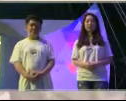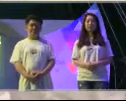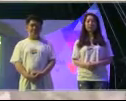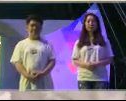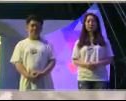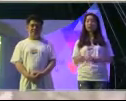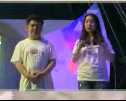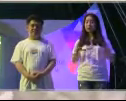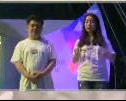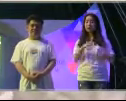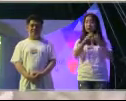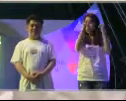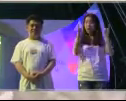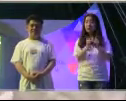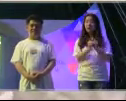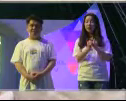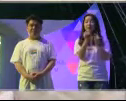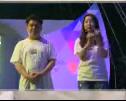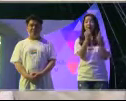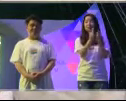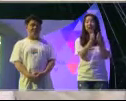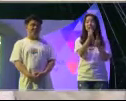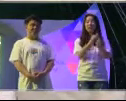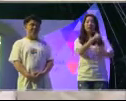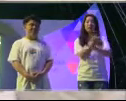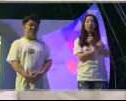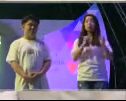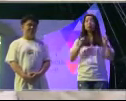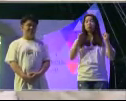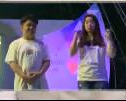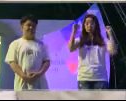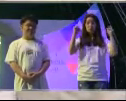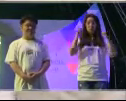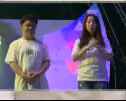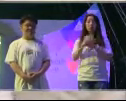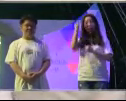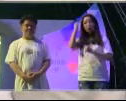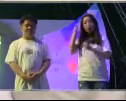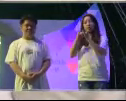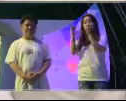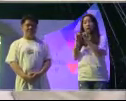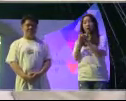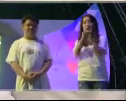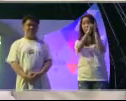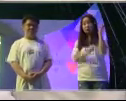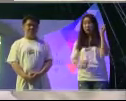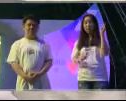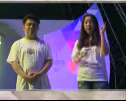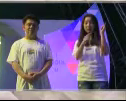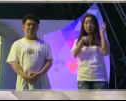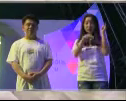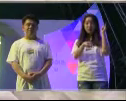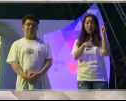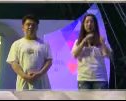현재 우리 사회 성소수자 인권 운동은 한국 사회 인권 운동의 역사에서 또 하나 1